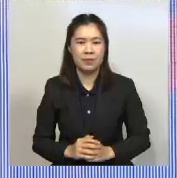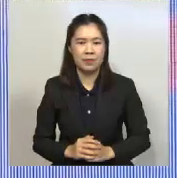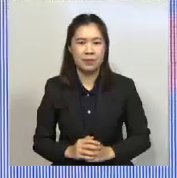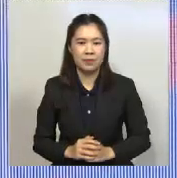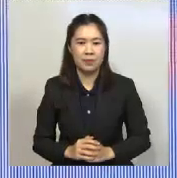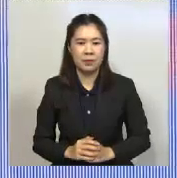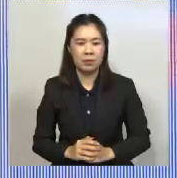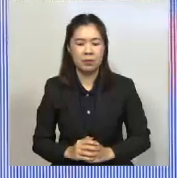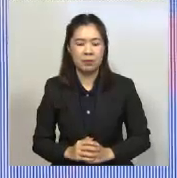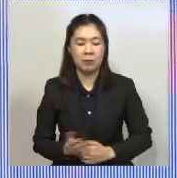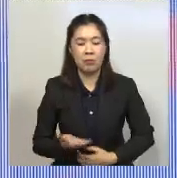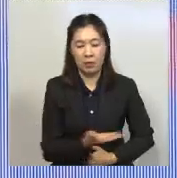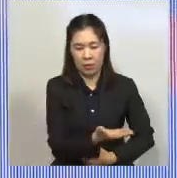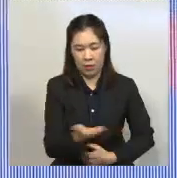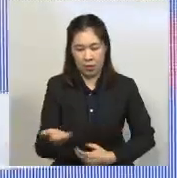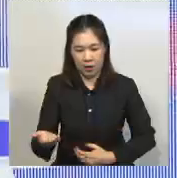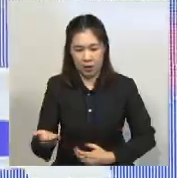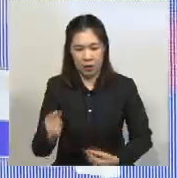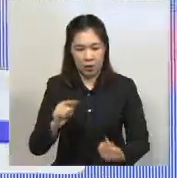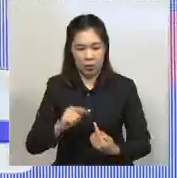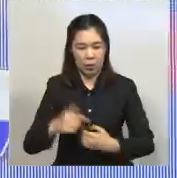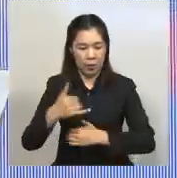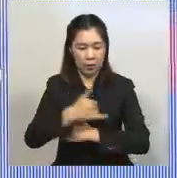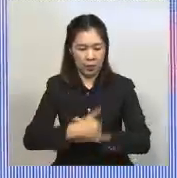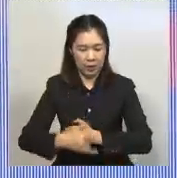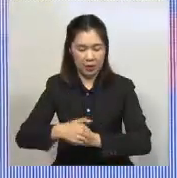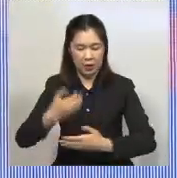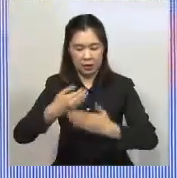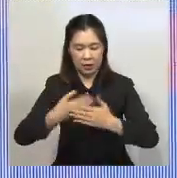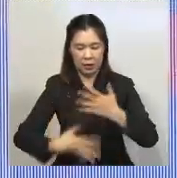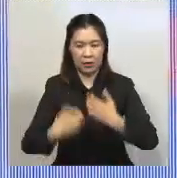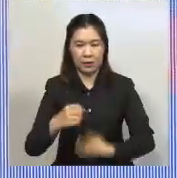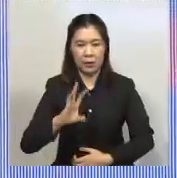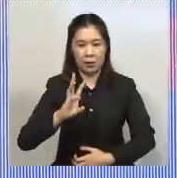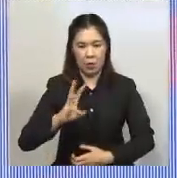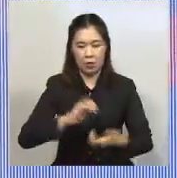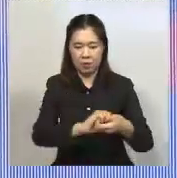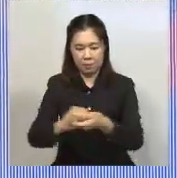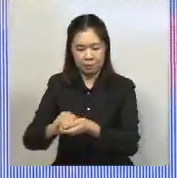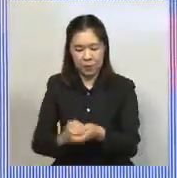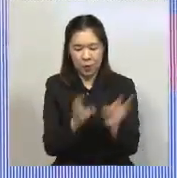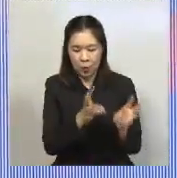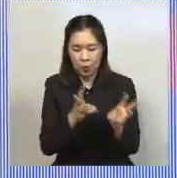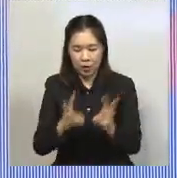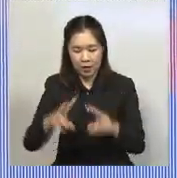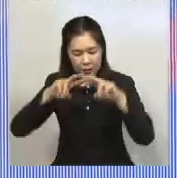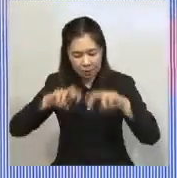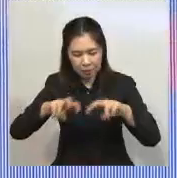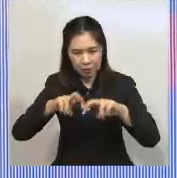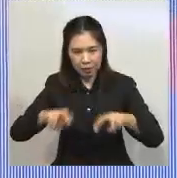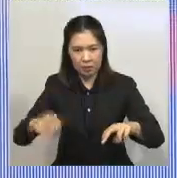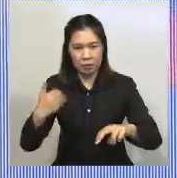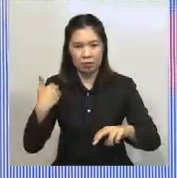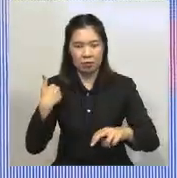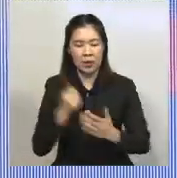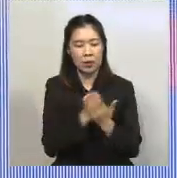องอาศัยความร่วมมือจากประเทศอาเซบทั้ง16ประเทศในการหาทางออกร่วมกันและแสดงความยืดหยุ่นต่